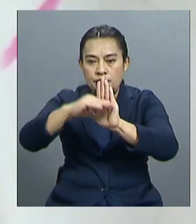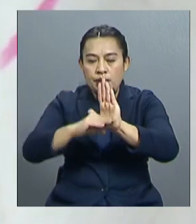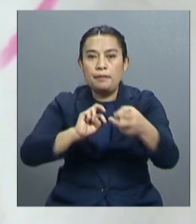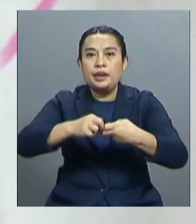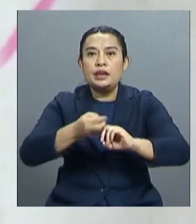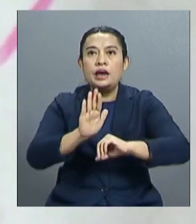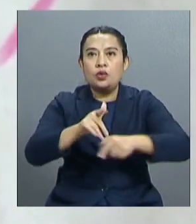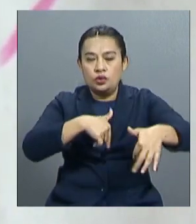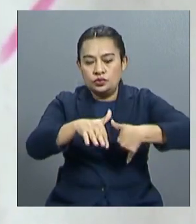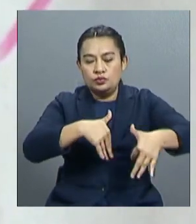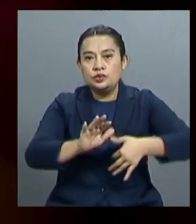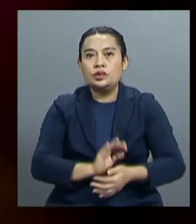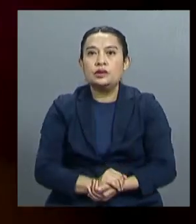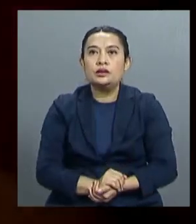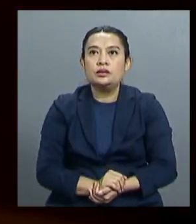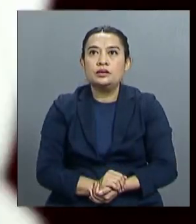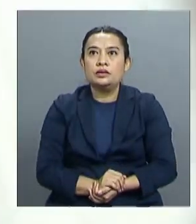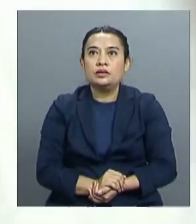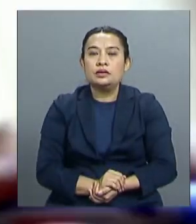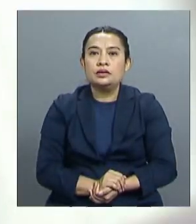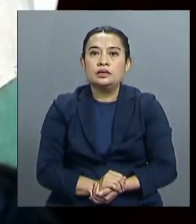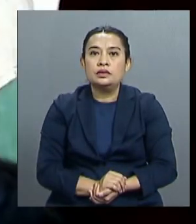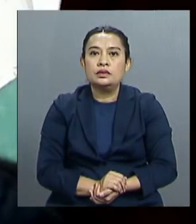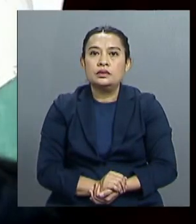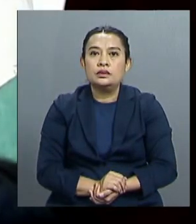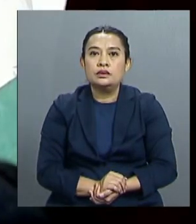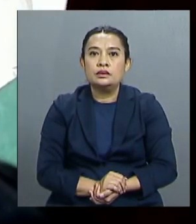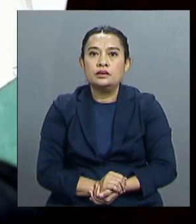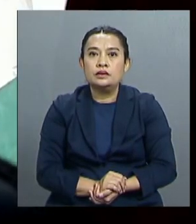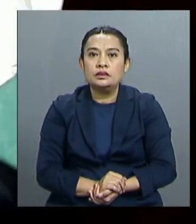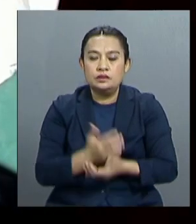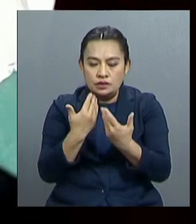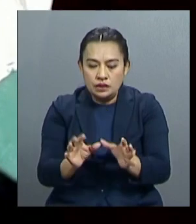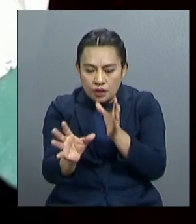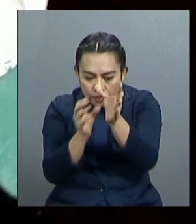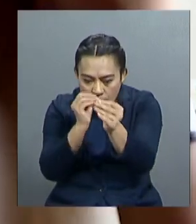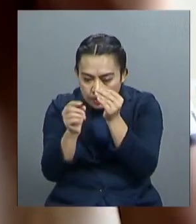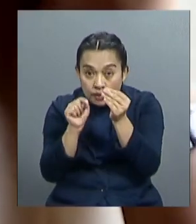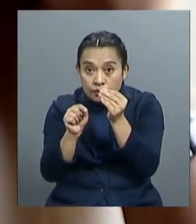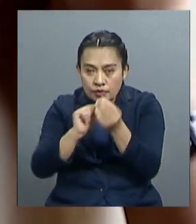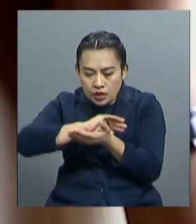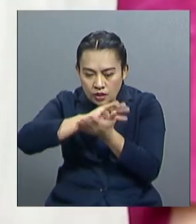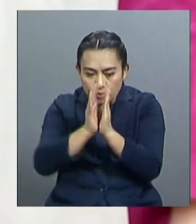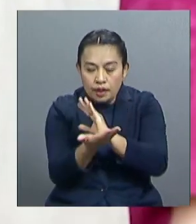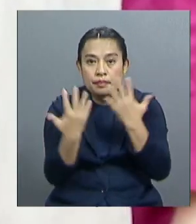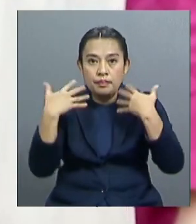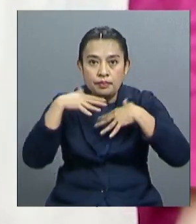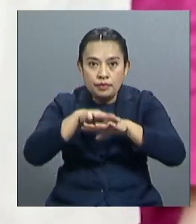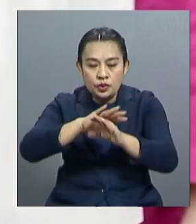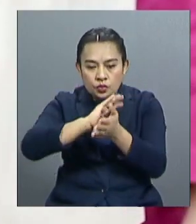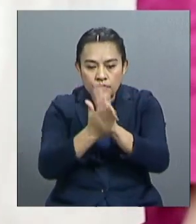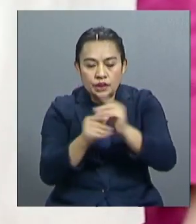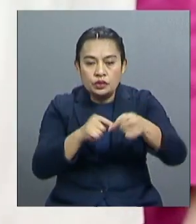ตลอดจนการนำเอาเครื่องมือที่ได้จากการศึกษามาประยุกต์ใช้กับชุมชนยกตัวอย่